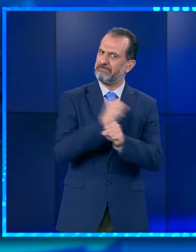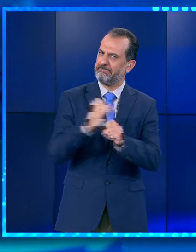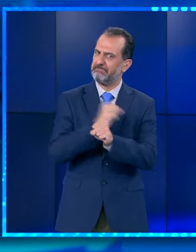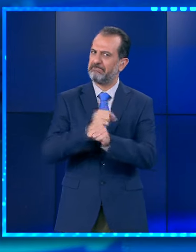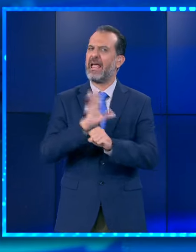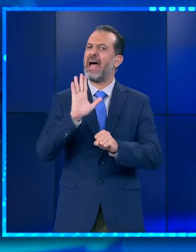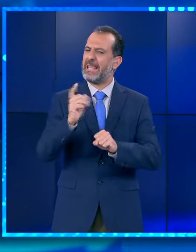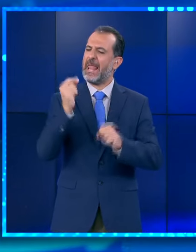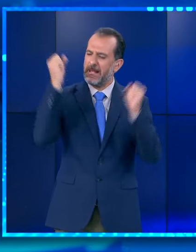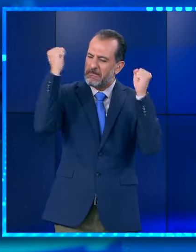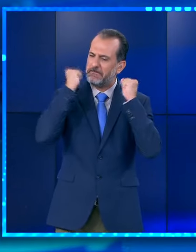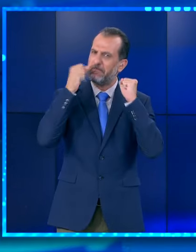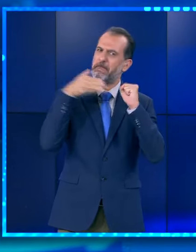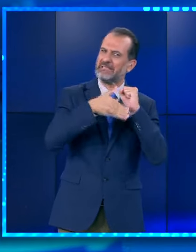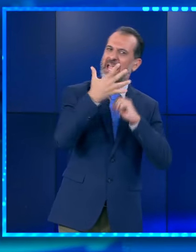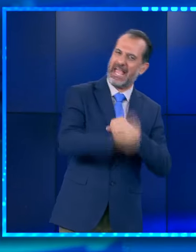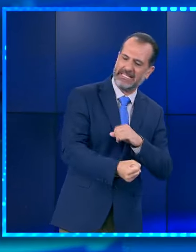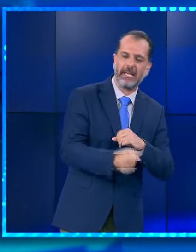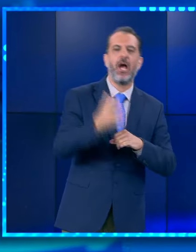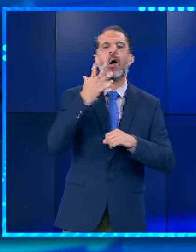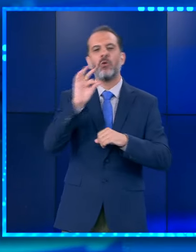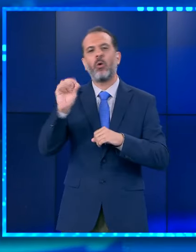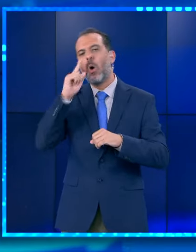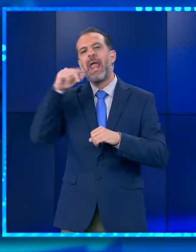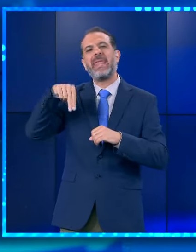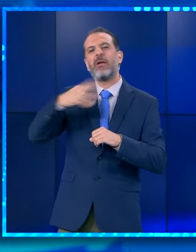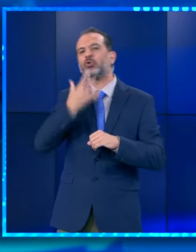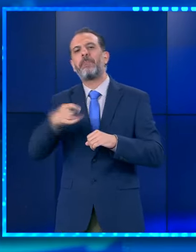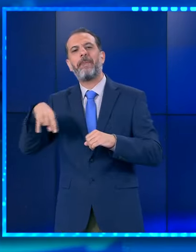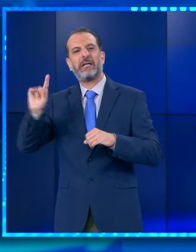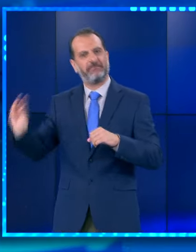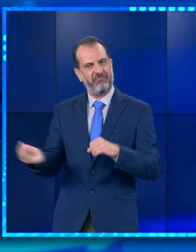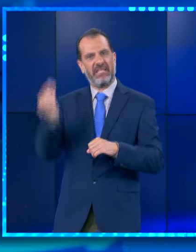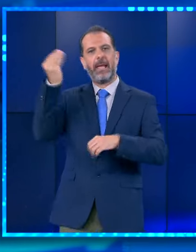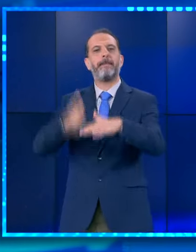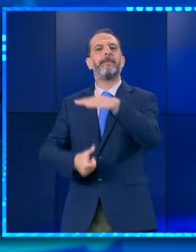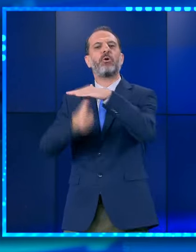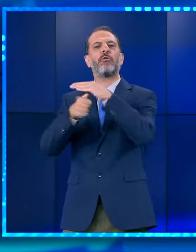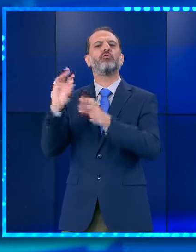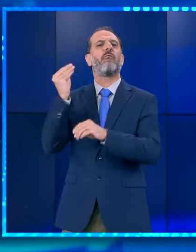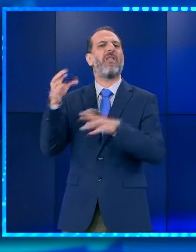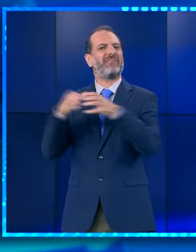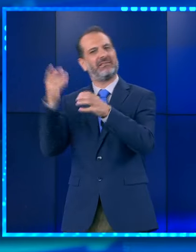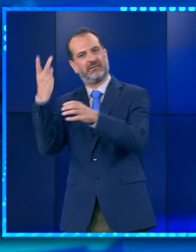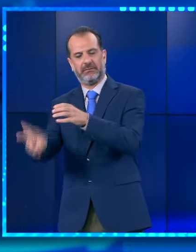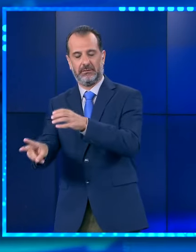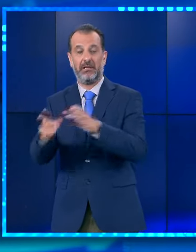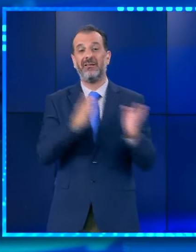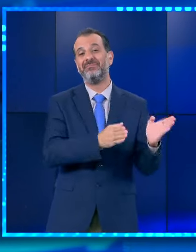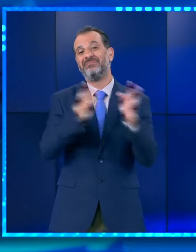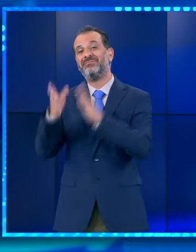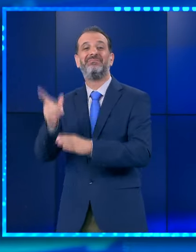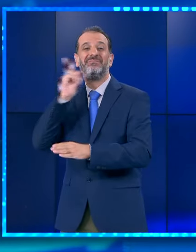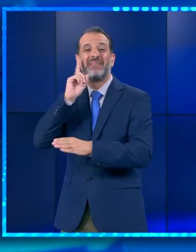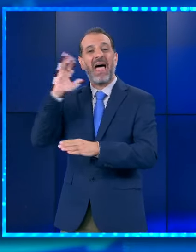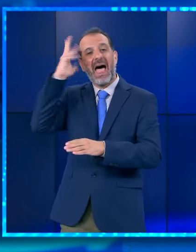ομάδας του ΣΥΡΙΖΑ, που εξέλεξε οριακά τον Νίκο Παπά ως νέο πρόεδρό της. Έχουμε όμως και μια άλλη κρίσιμη εξέλιξη. Η Αθηνά Λινού